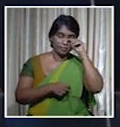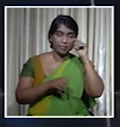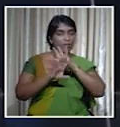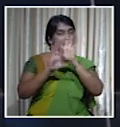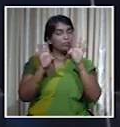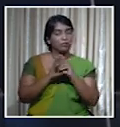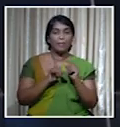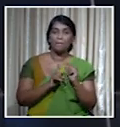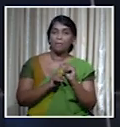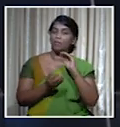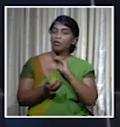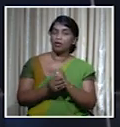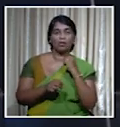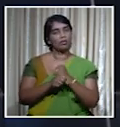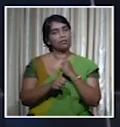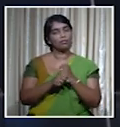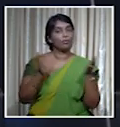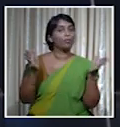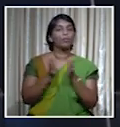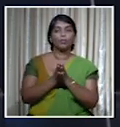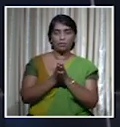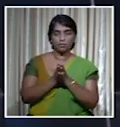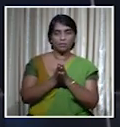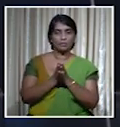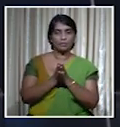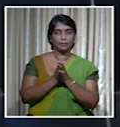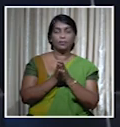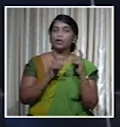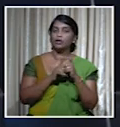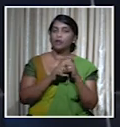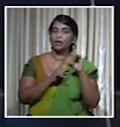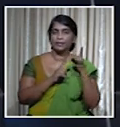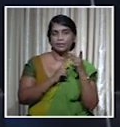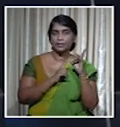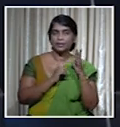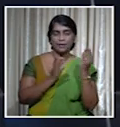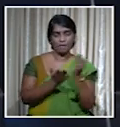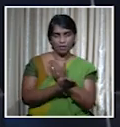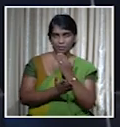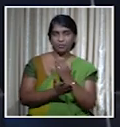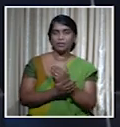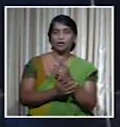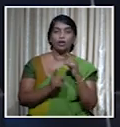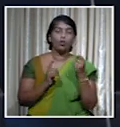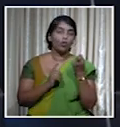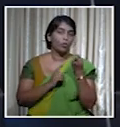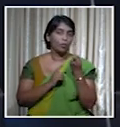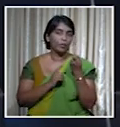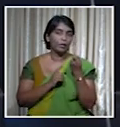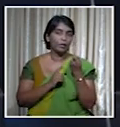පොදුවේ පෞද්ගලික අංශයත් රාජ්‍ය අංශයත් ඒකාබද්ධව ගත්තොත් ඩොලර් 100ක් විතර වෙන් කරනවා. ඒ කියන්නේ රුපියල් වලින්